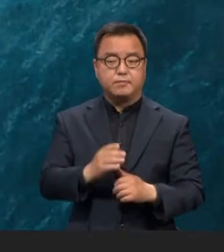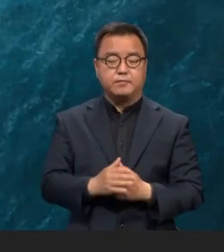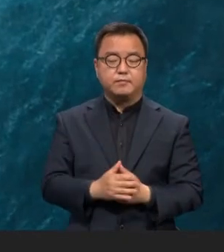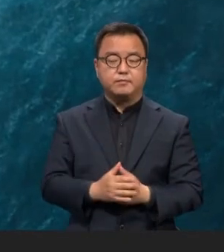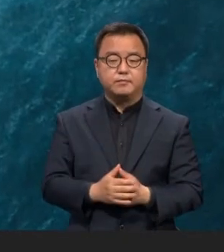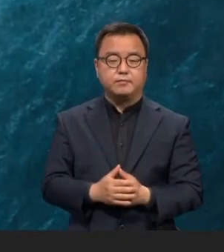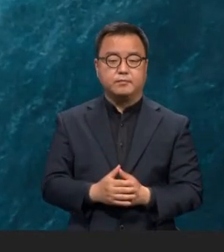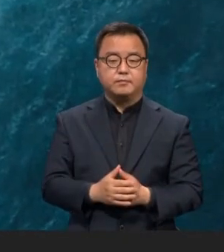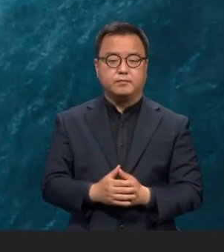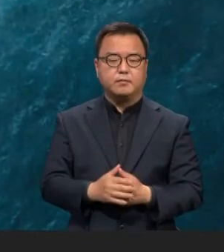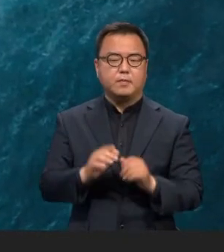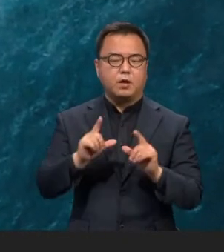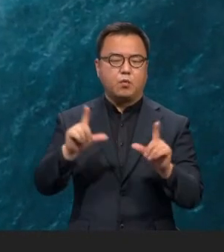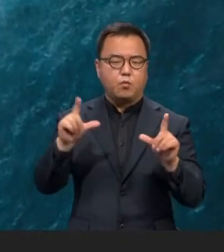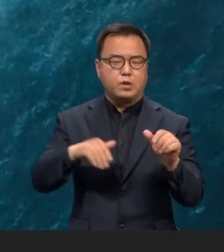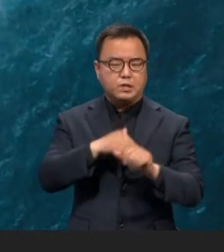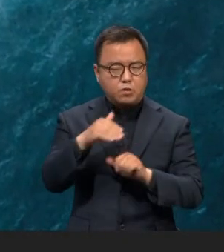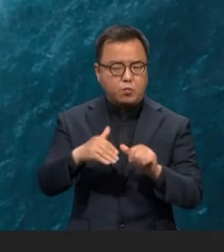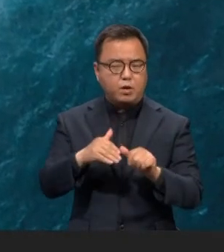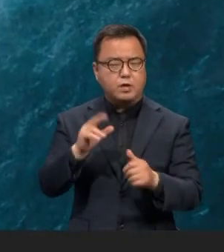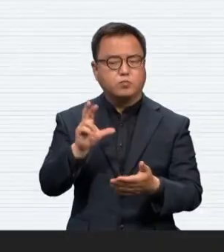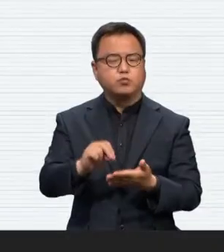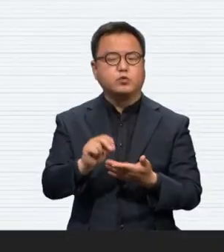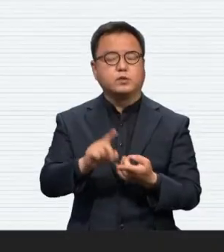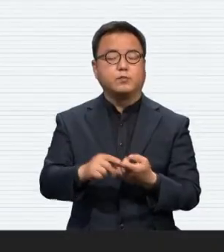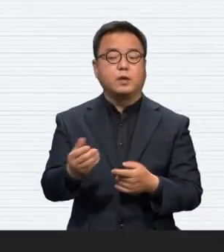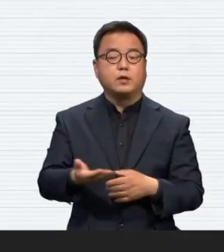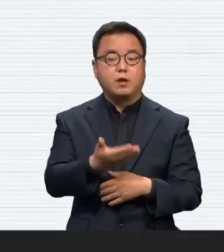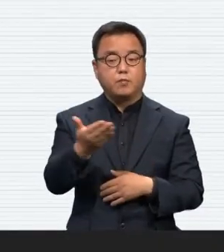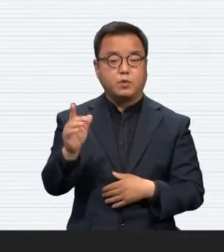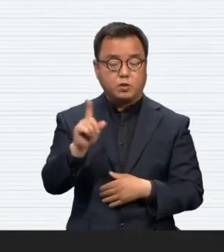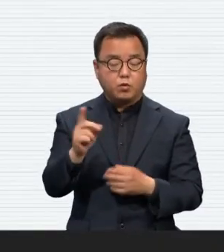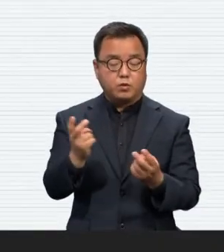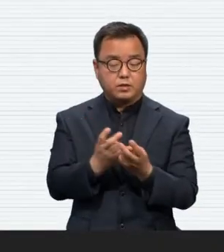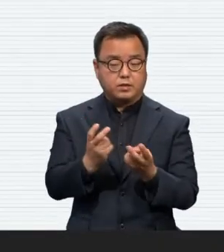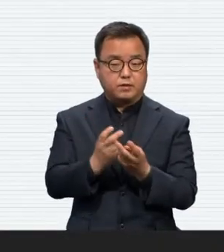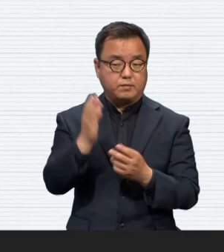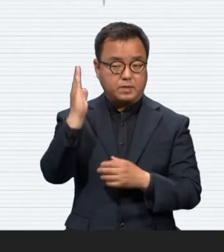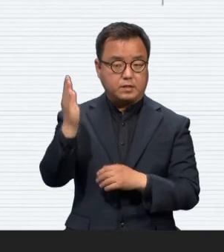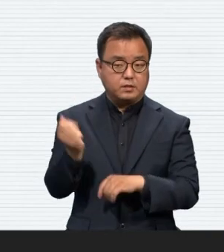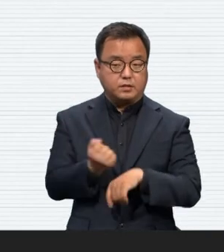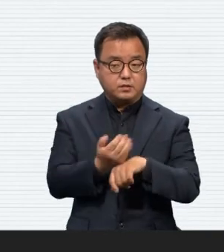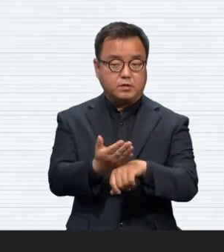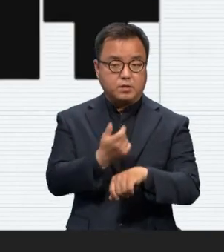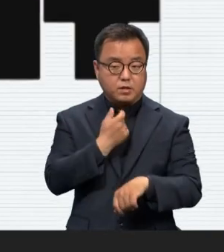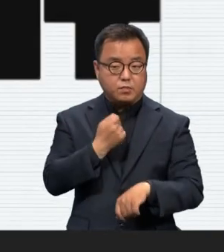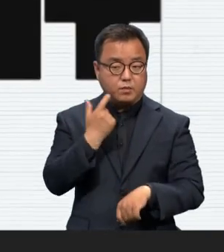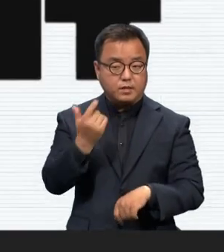직면한 환경 문제에 대해 당신은 어떤 방법으로 의견을 전하고 싶은가요?